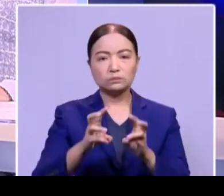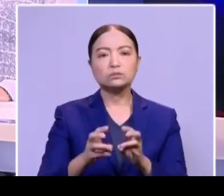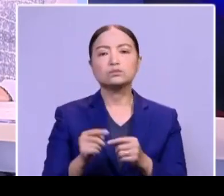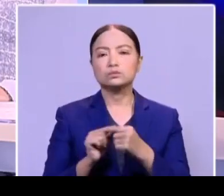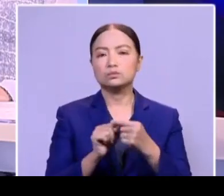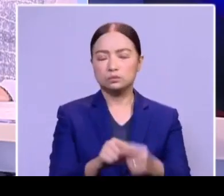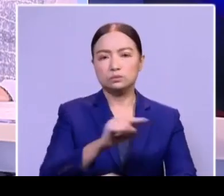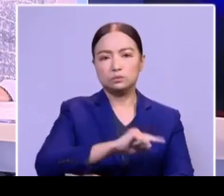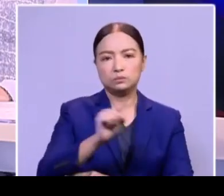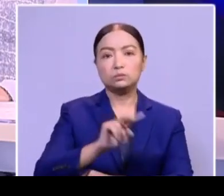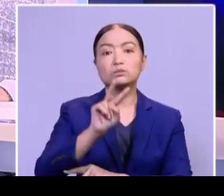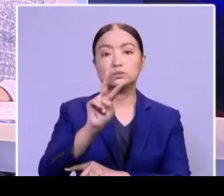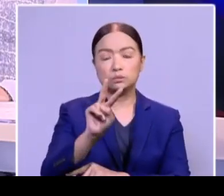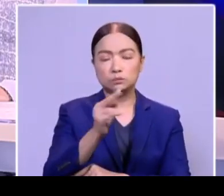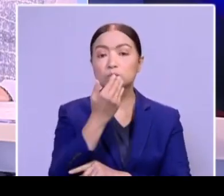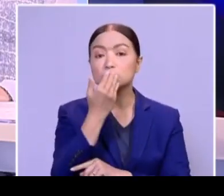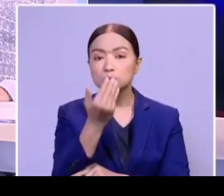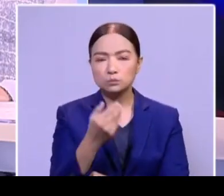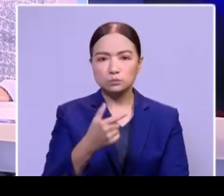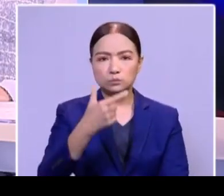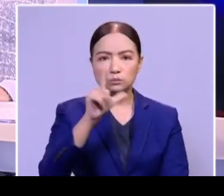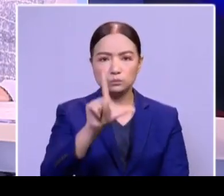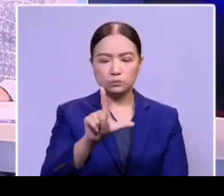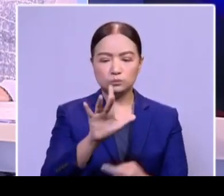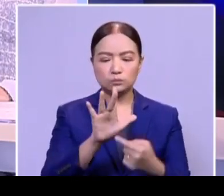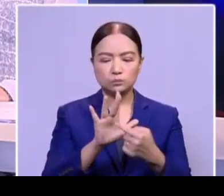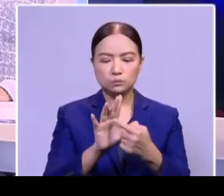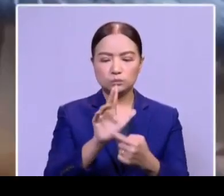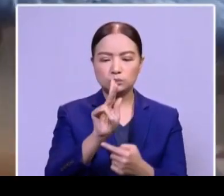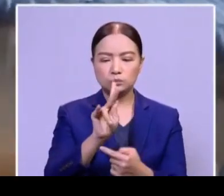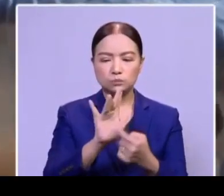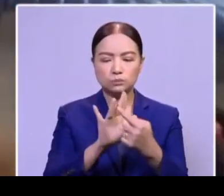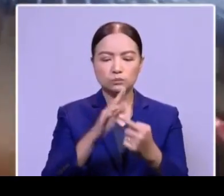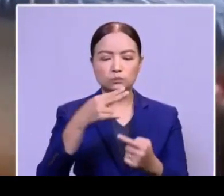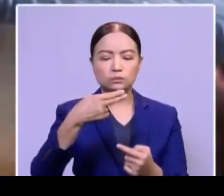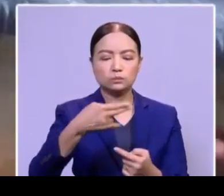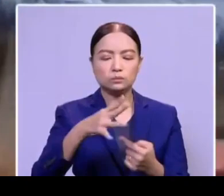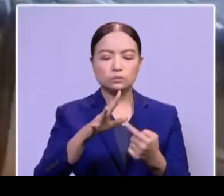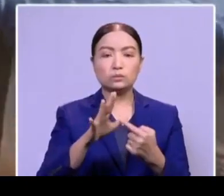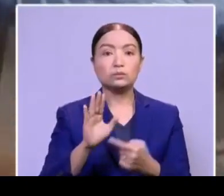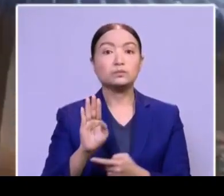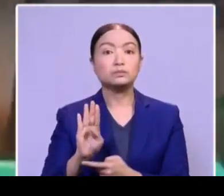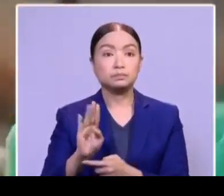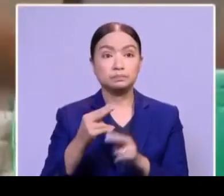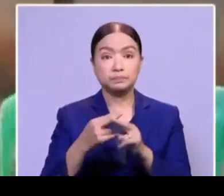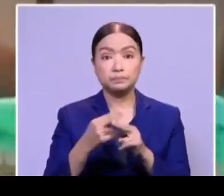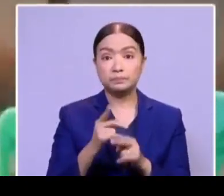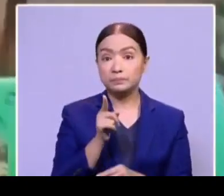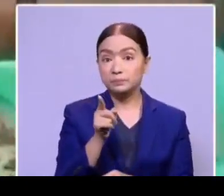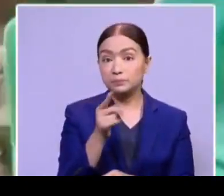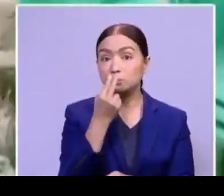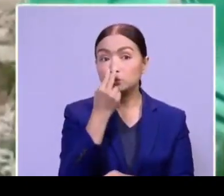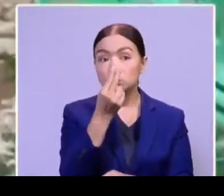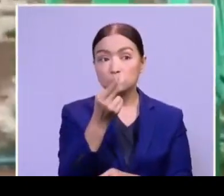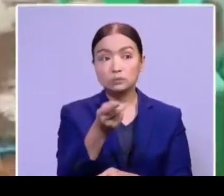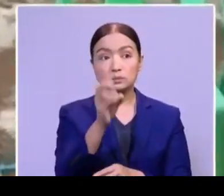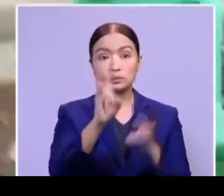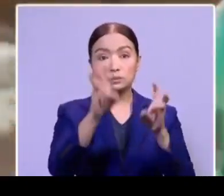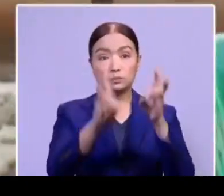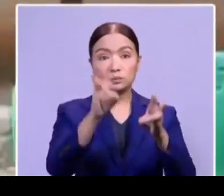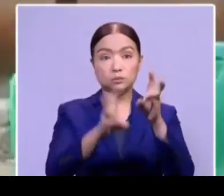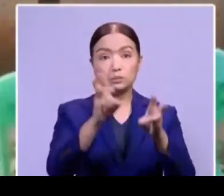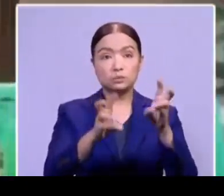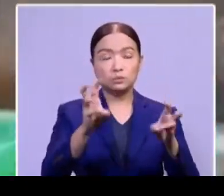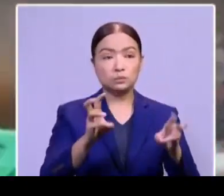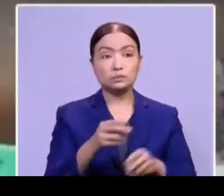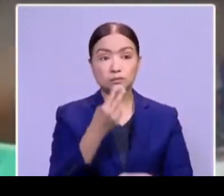เราไปดูภาพพายุลูกเห็บตกกันนะฮะที่บอกว่าเหมือนกับพายุหิมะที่มันตกปกคลุมเนี่ยเห็นมั้ยฮะดูไกลๆดูเผินๆเนี่ย